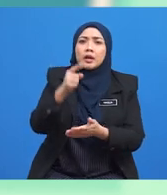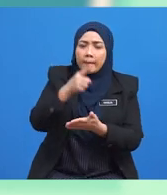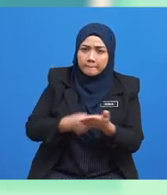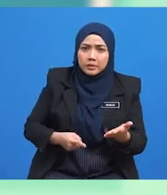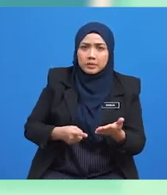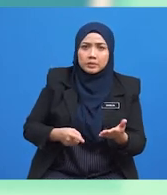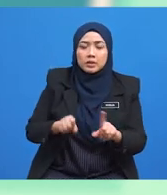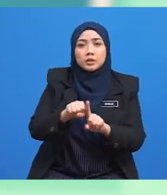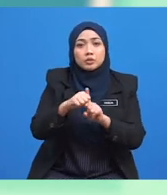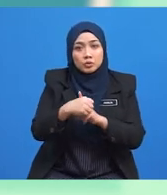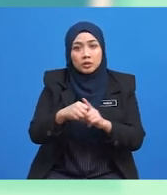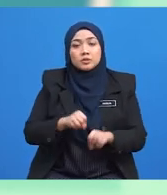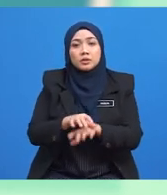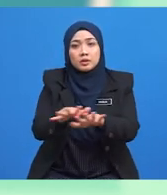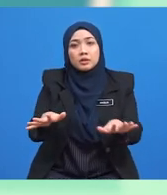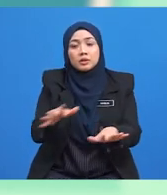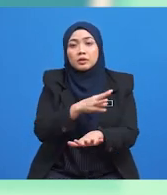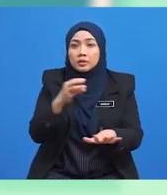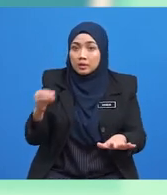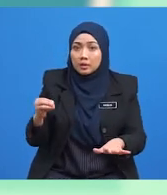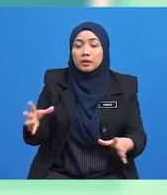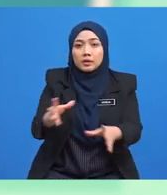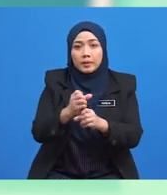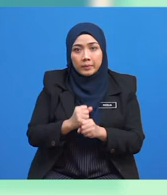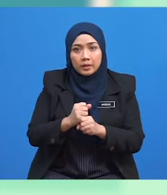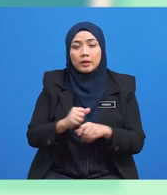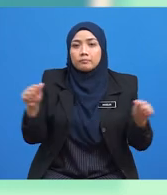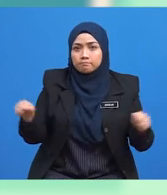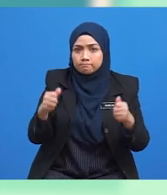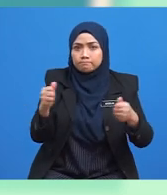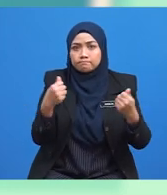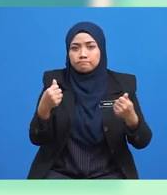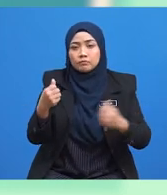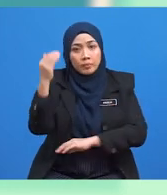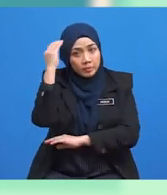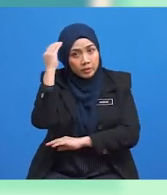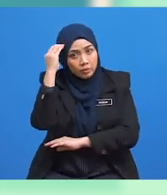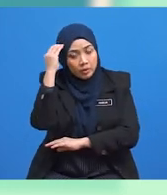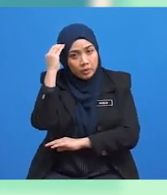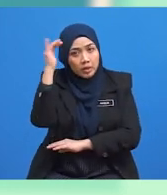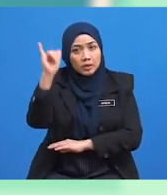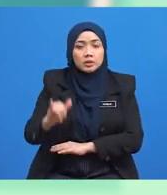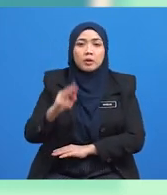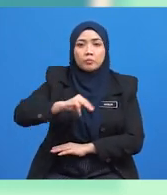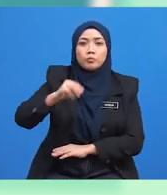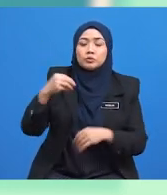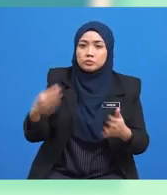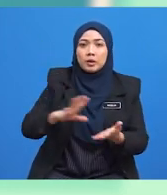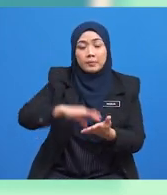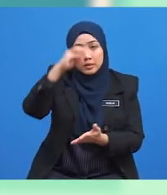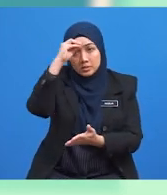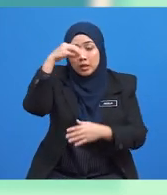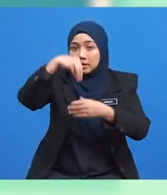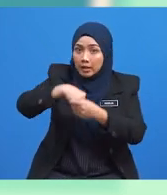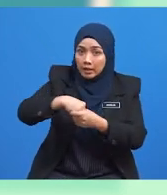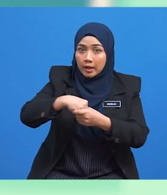itu sukatan serakan serta dapat mengaplikasikan pengetahuan yang telah murid-murid pelajari